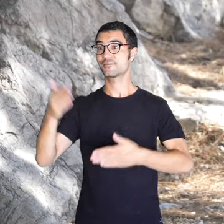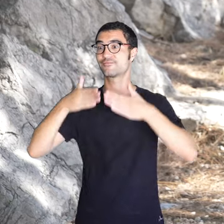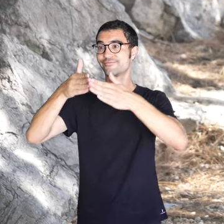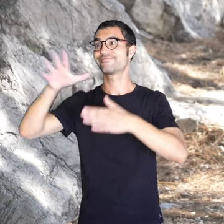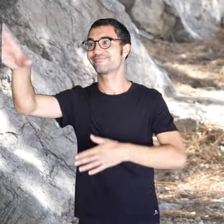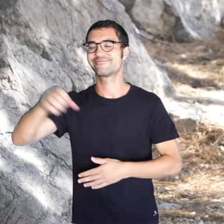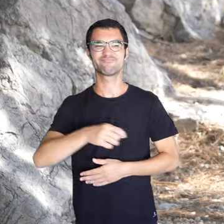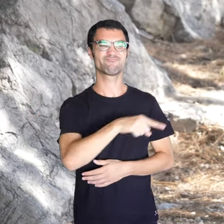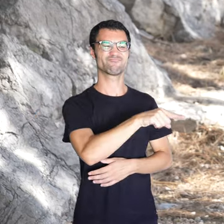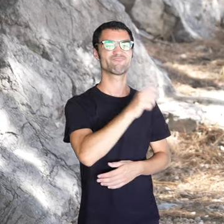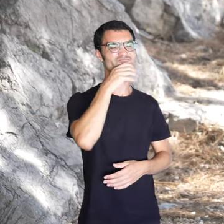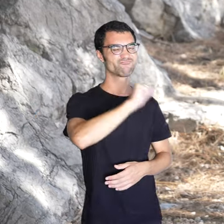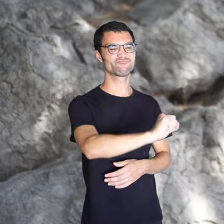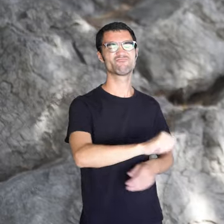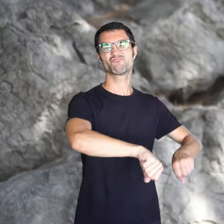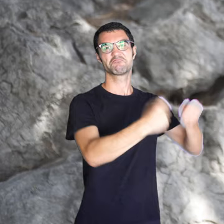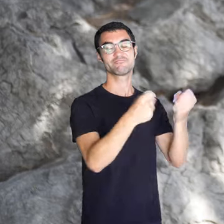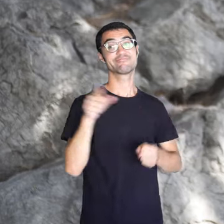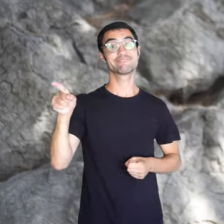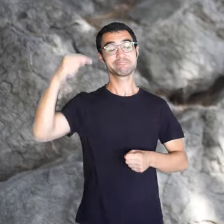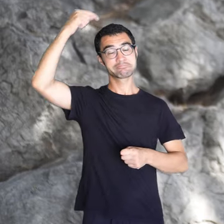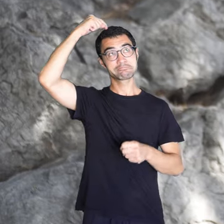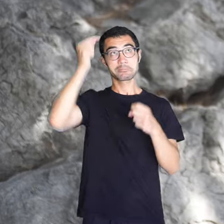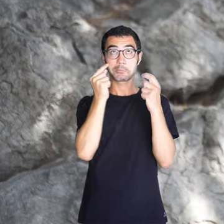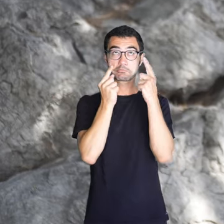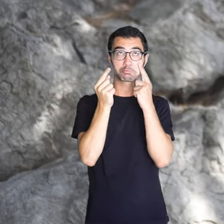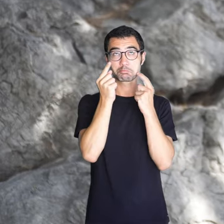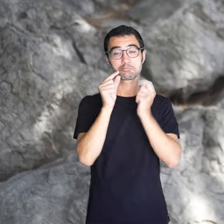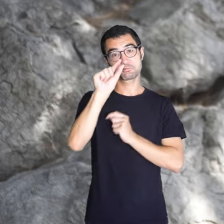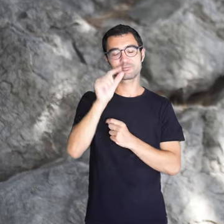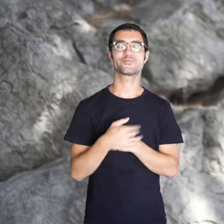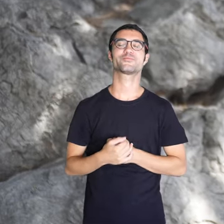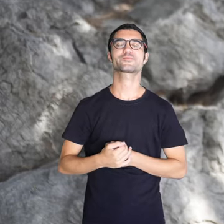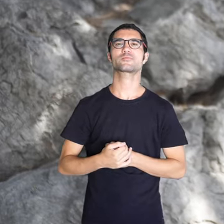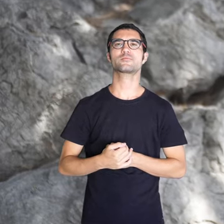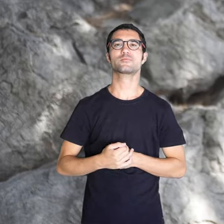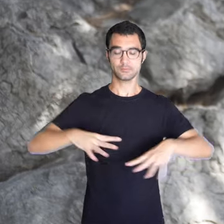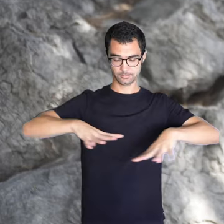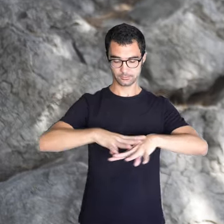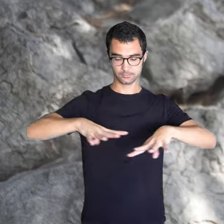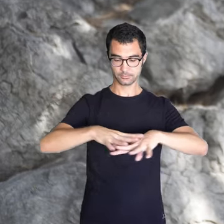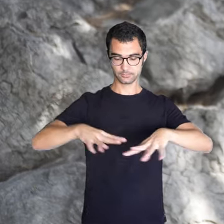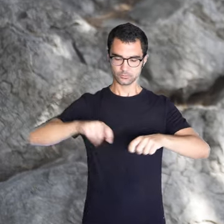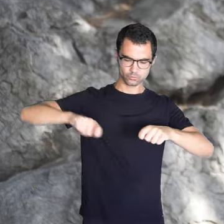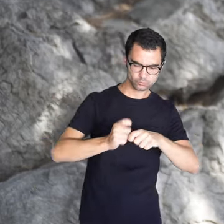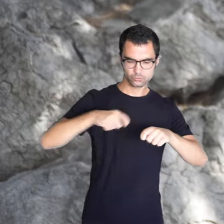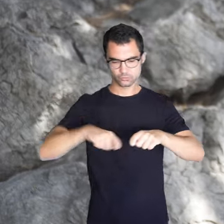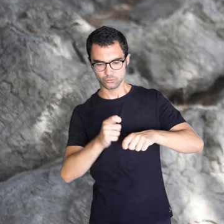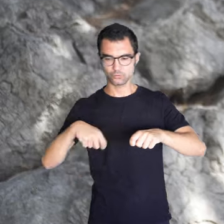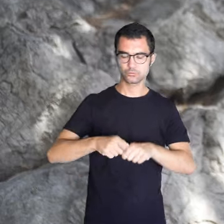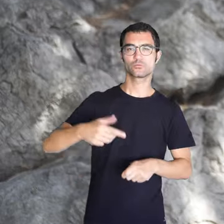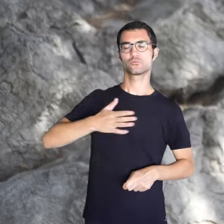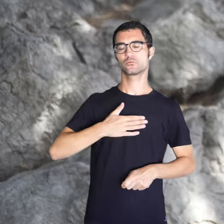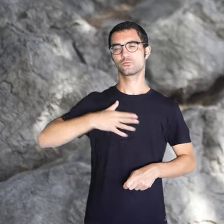hores damunt d'aquell barco és... El que són les xarxes les arregla... Fins ara, mon pare, pràcticament